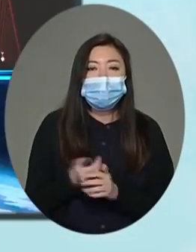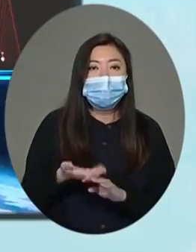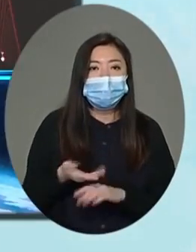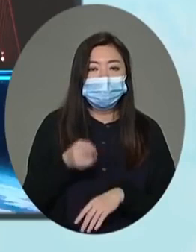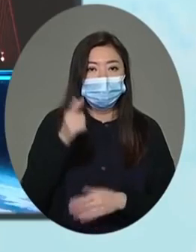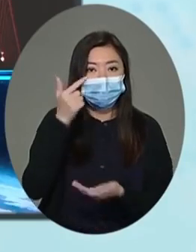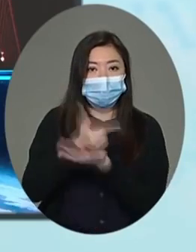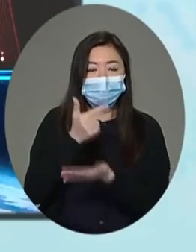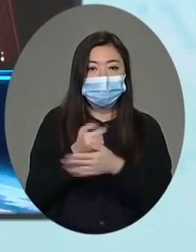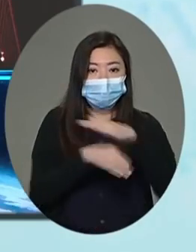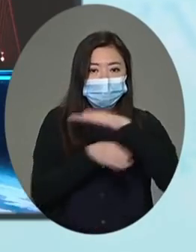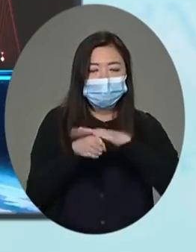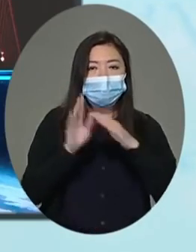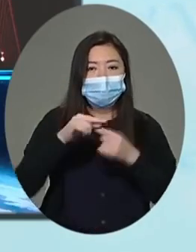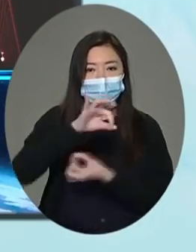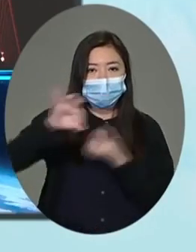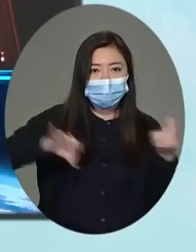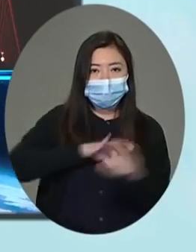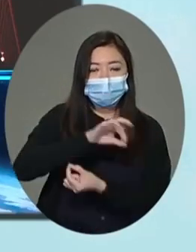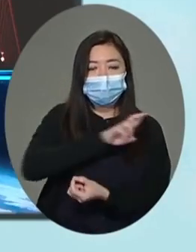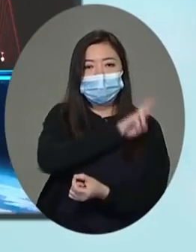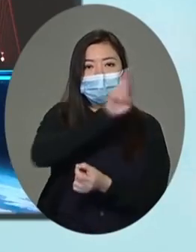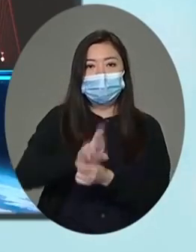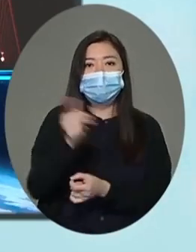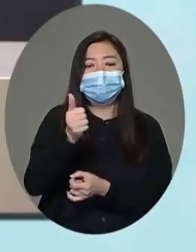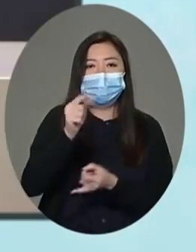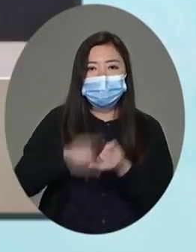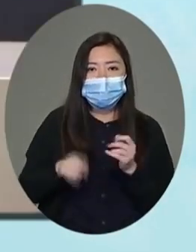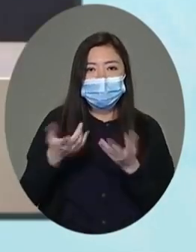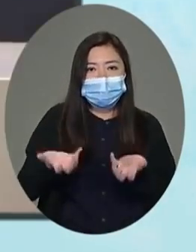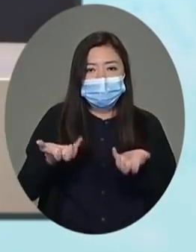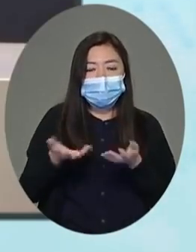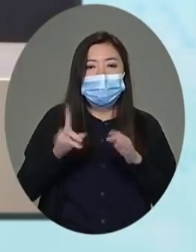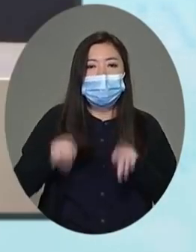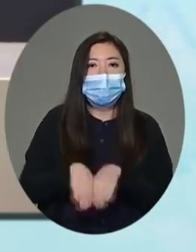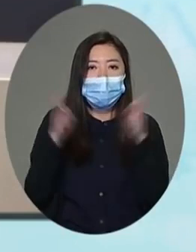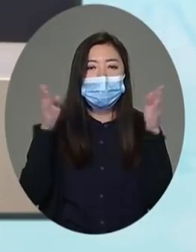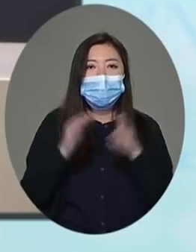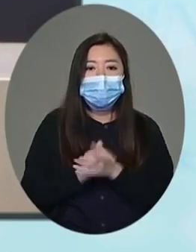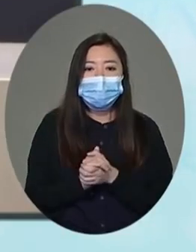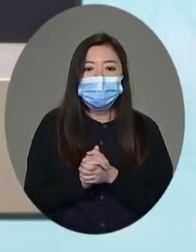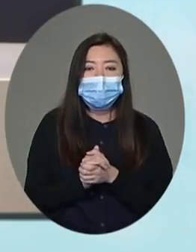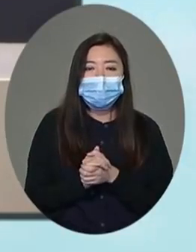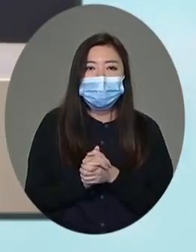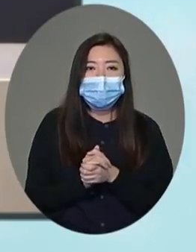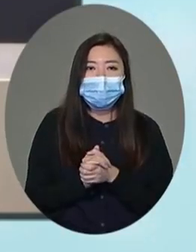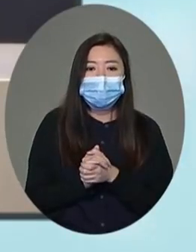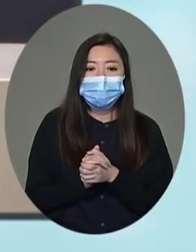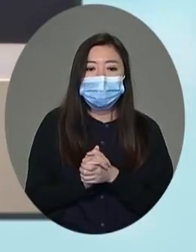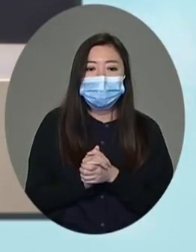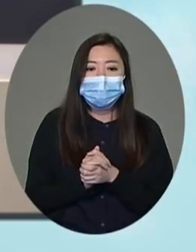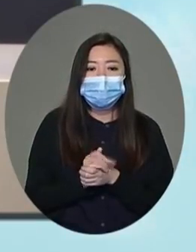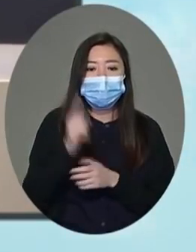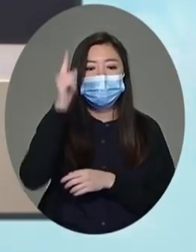核心舱随后进入预定轨道，太阳能板双翼展开。 我宣布，空间站天和核心